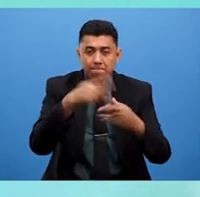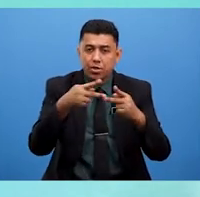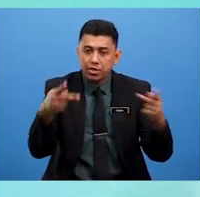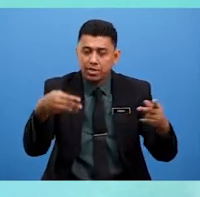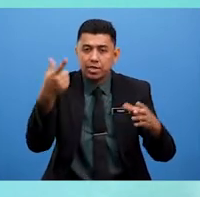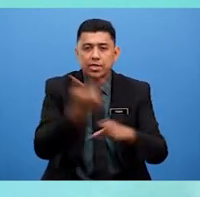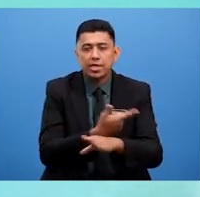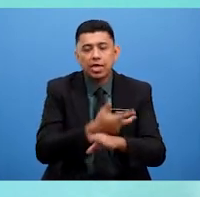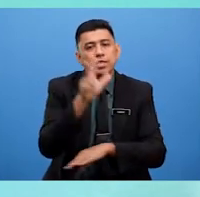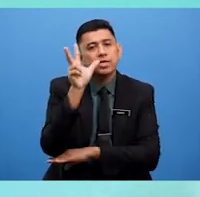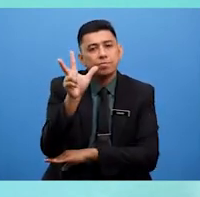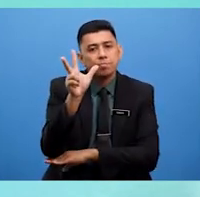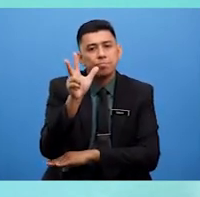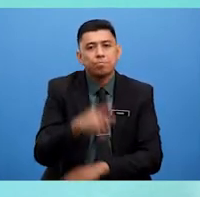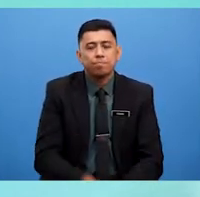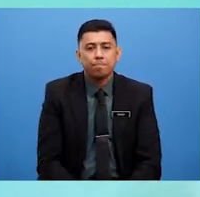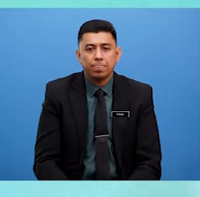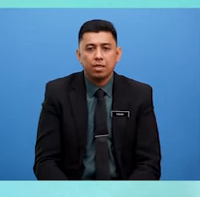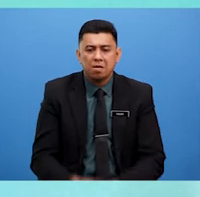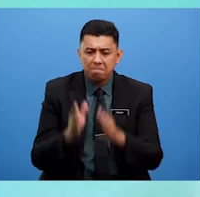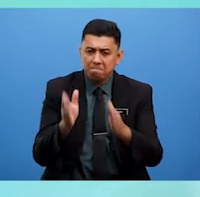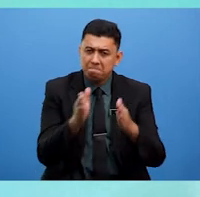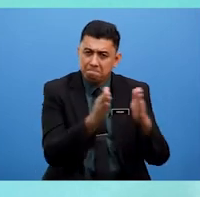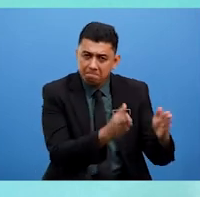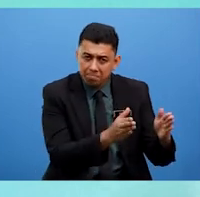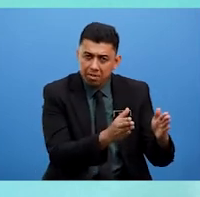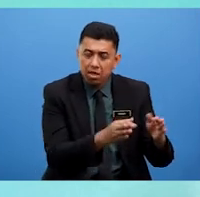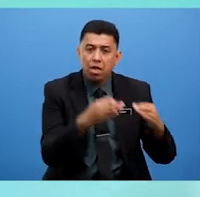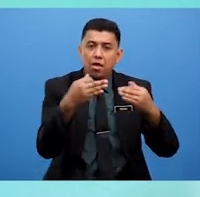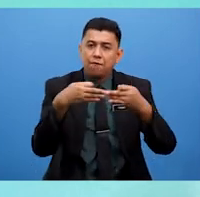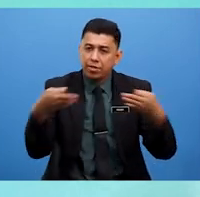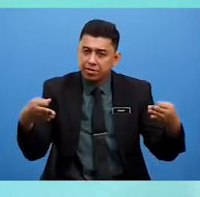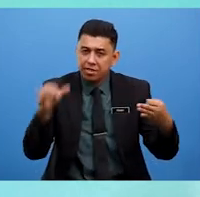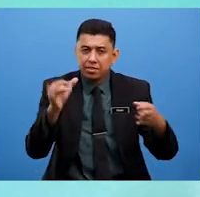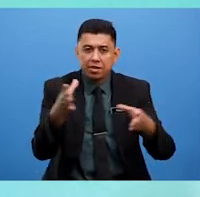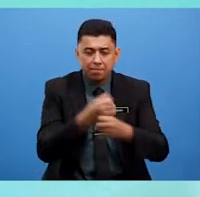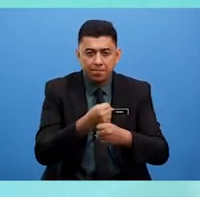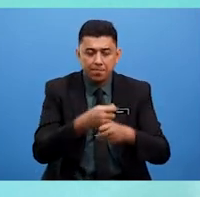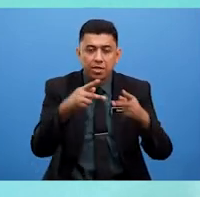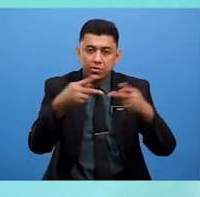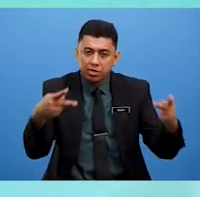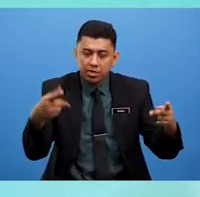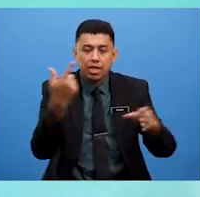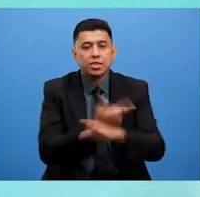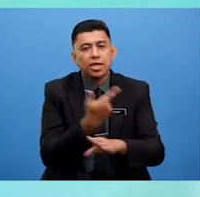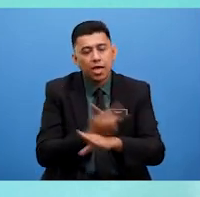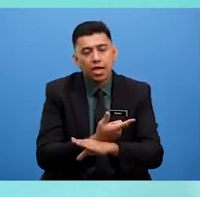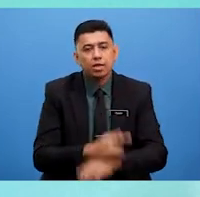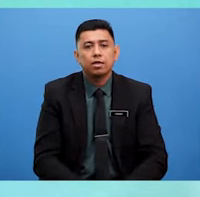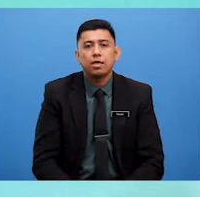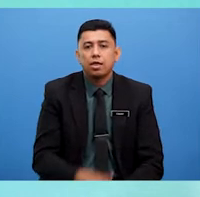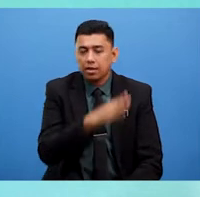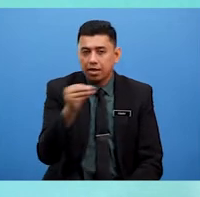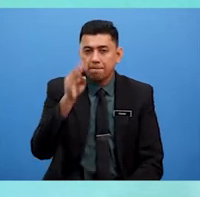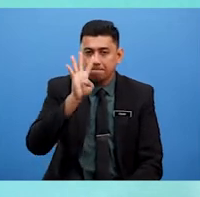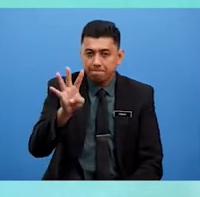latihan. Yang ketiga, kita memperincikan tumpuan fasa-fasa yang terdapat dalam periodisasi latihan.